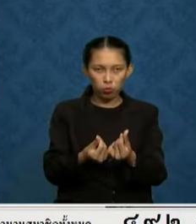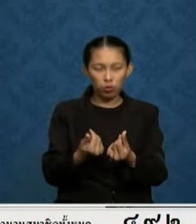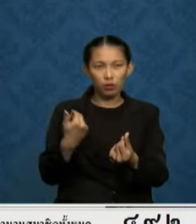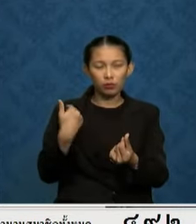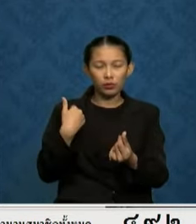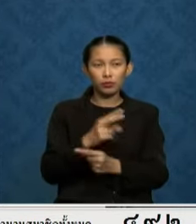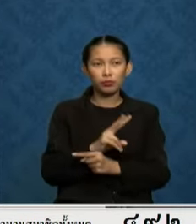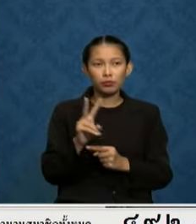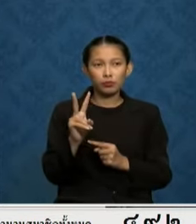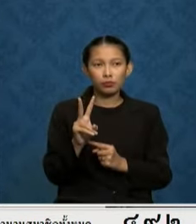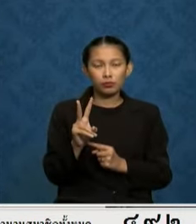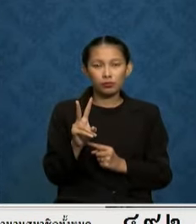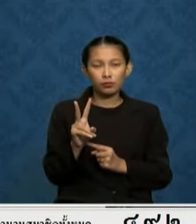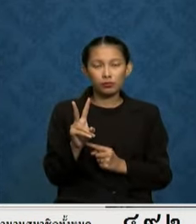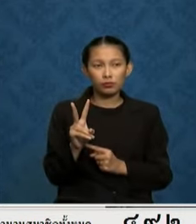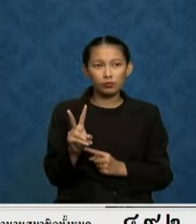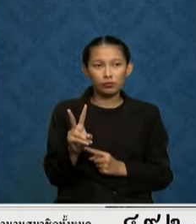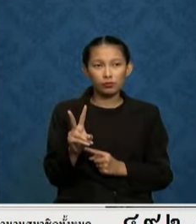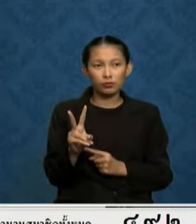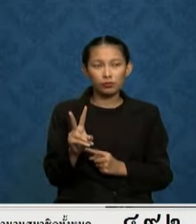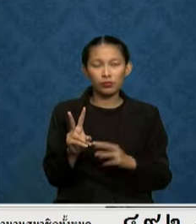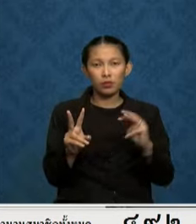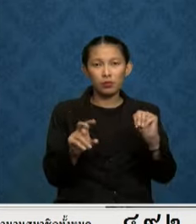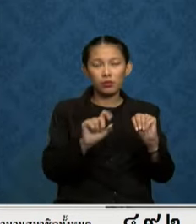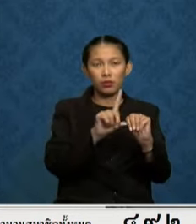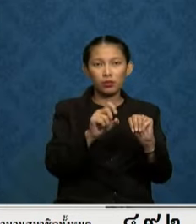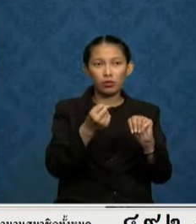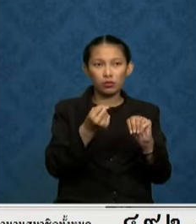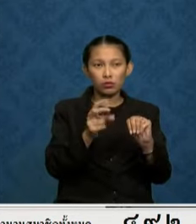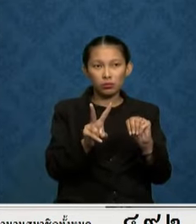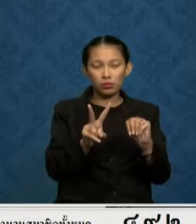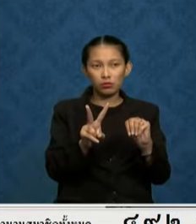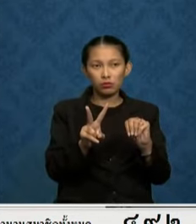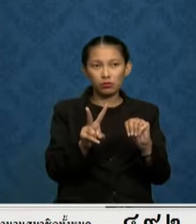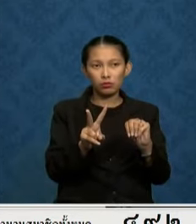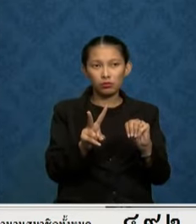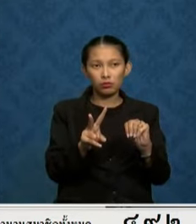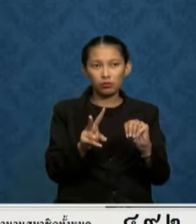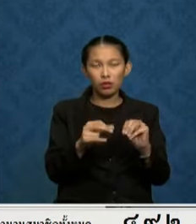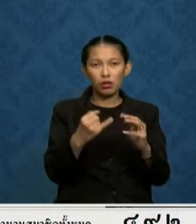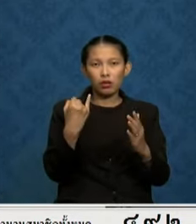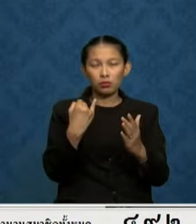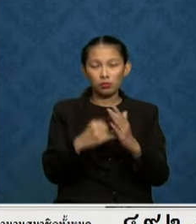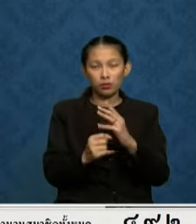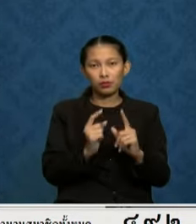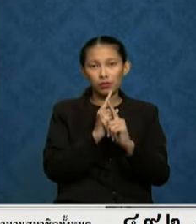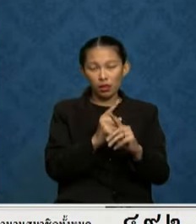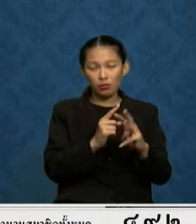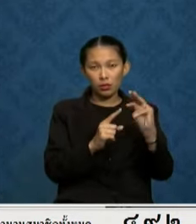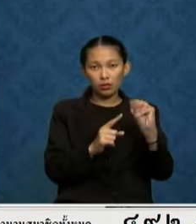ข้อ 2 ครับมาตรา 112 ความผิดการทำความผิดตามมาตรา 112